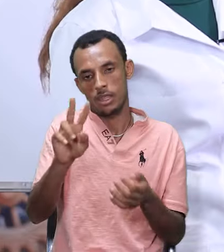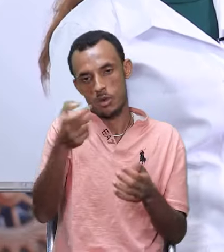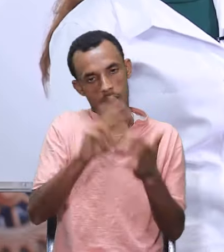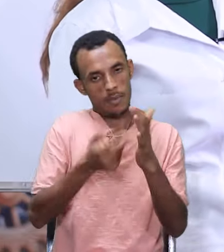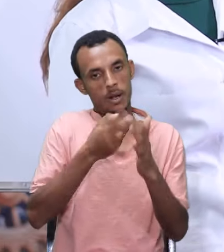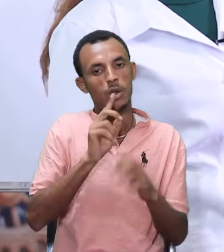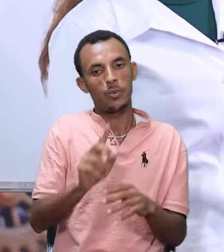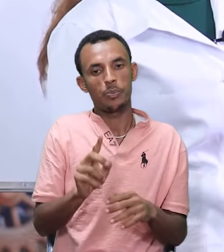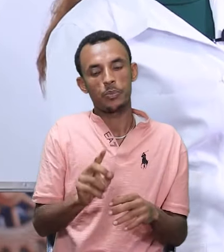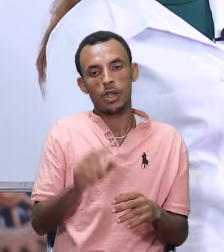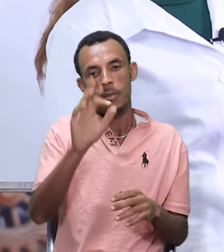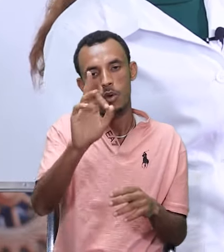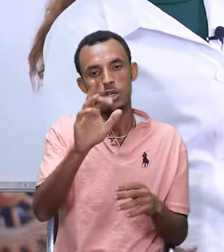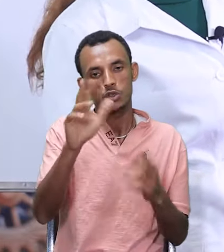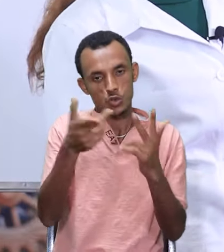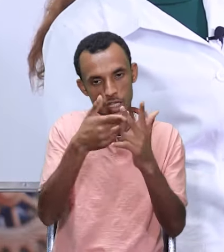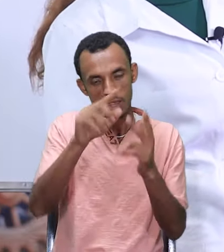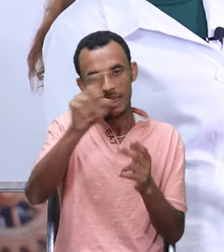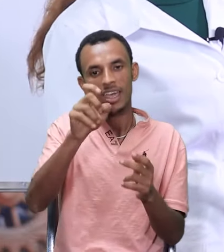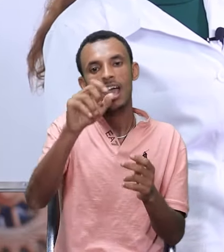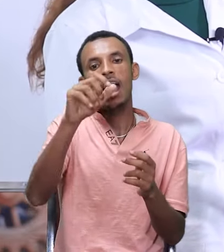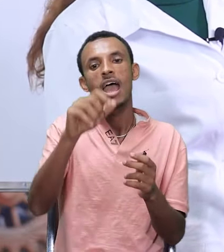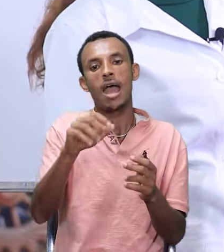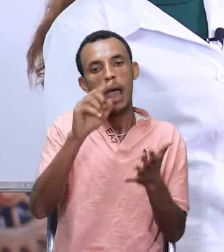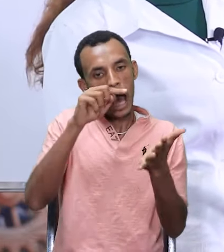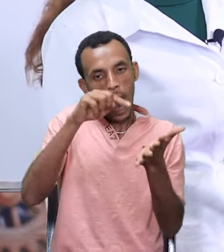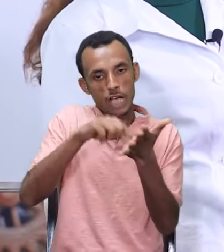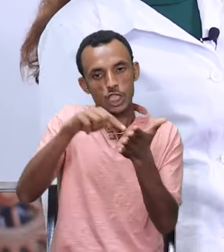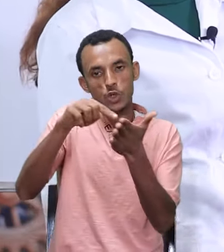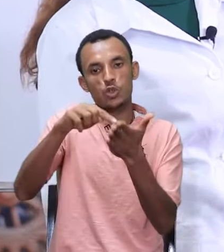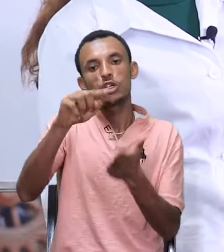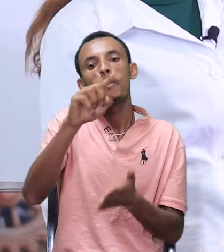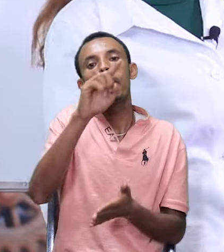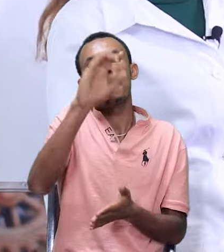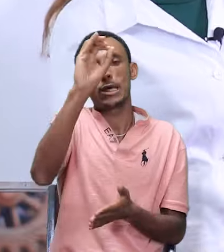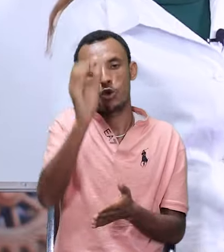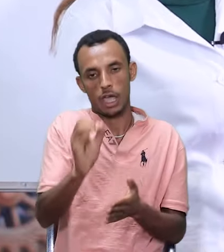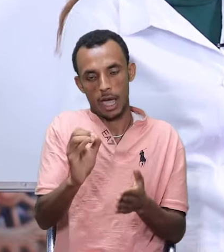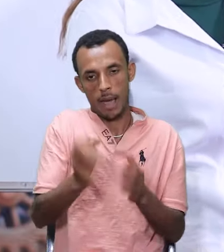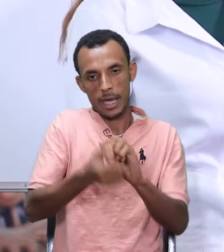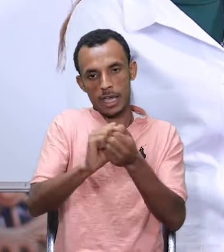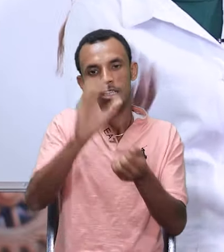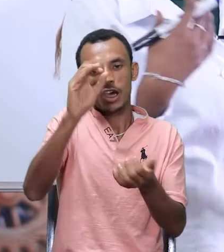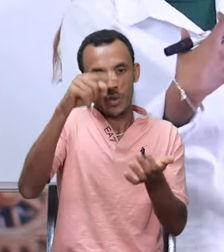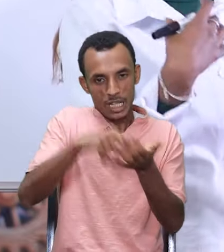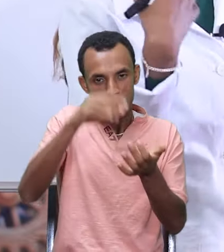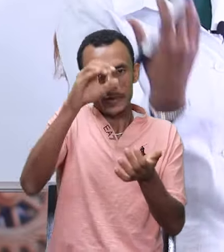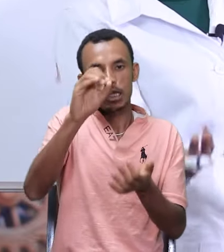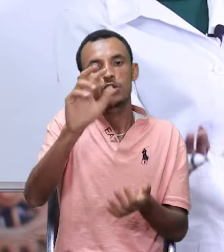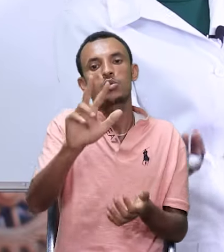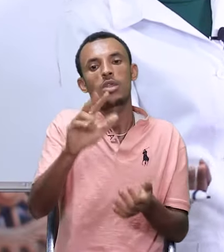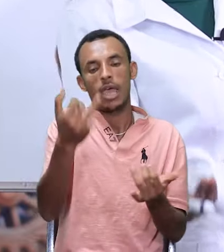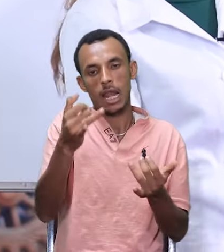ነው ሐመሮሃ ሶስተኛው ጥያቄ 10 ይዩሾችን በመቶኛ ገለጹ ይለናል 0.03 የሚል ቁጥር ሰጥቶናል